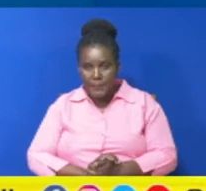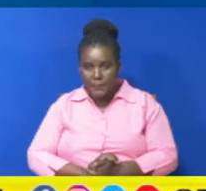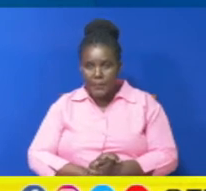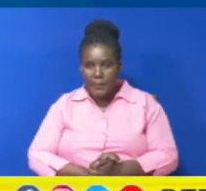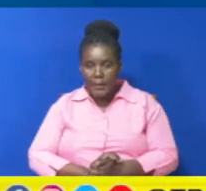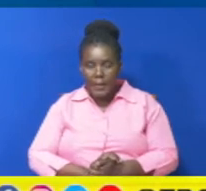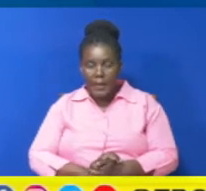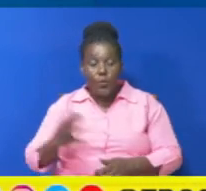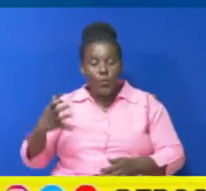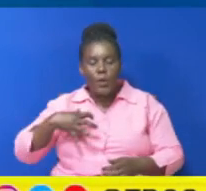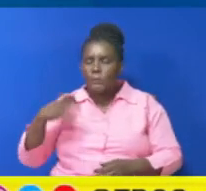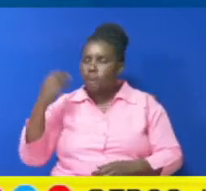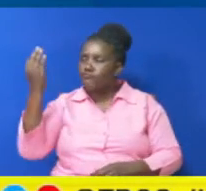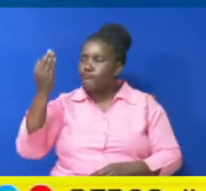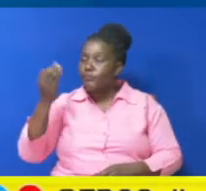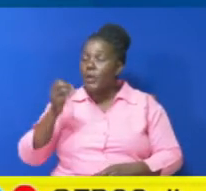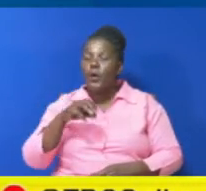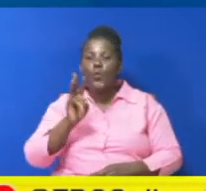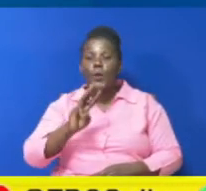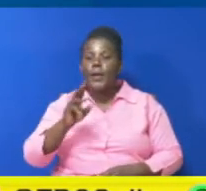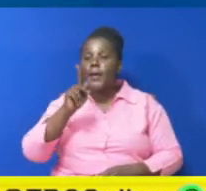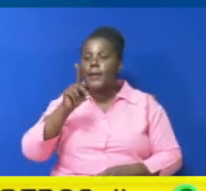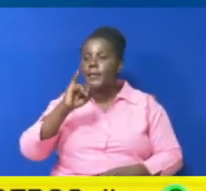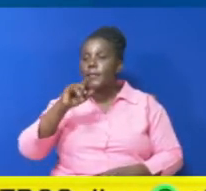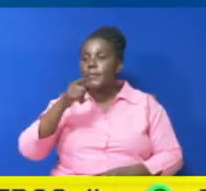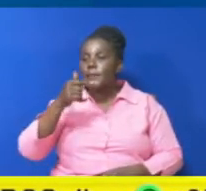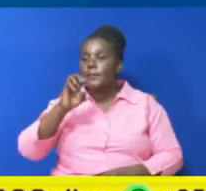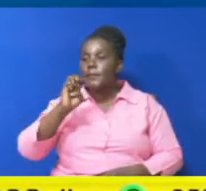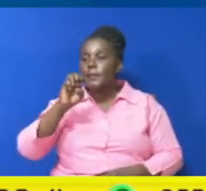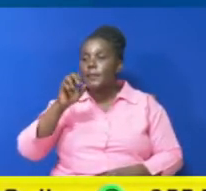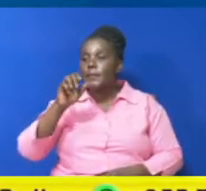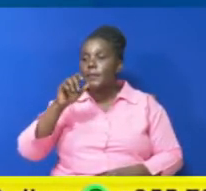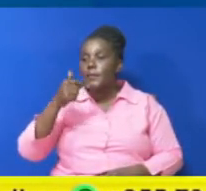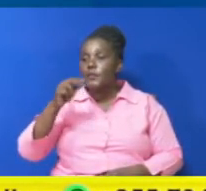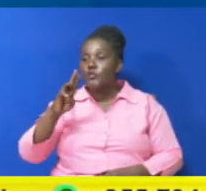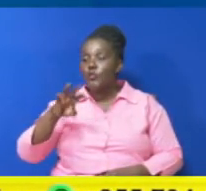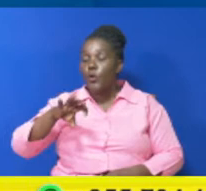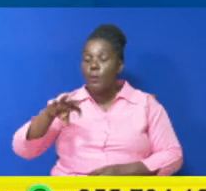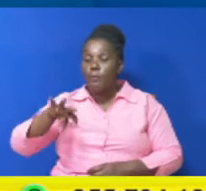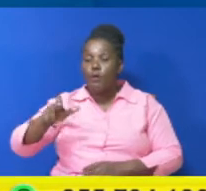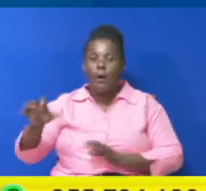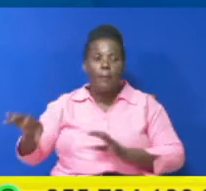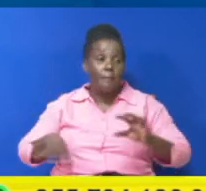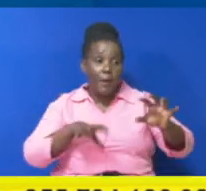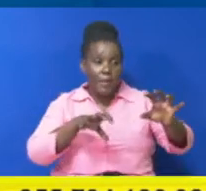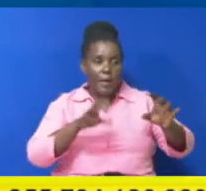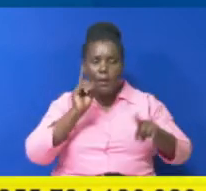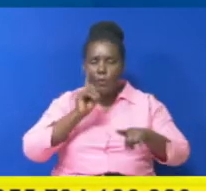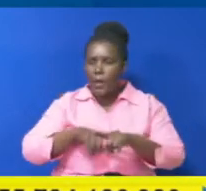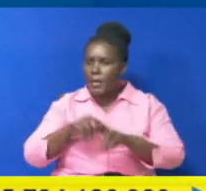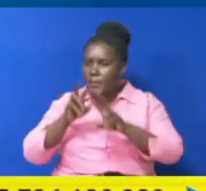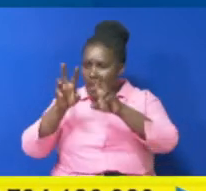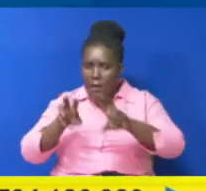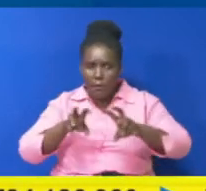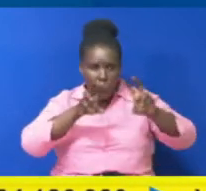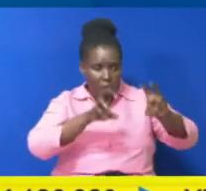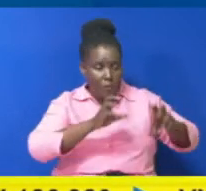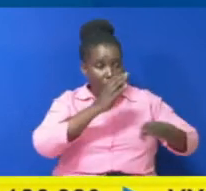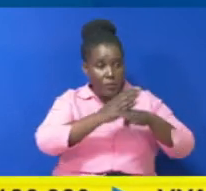shule. Ametoa kauli hiyo wilani Kiteto mkoani Manyara wakati akikagua miradi ya shule hizo, ambapo amebaini kuwa miradi